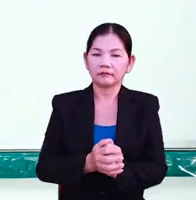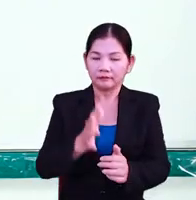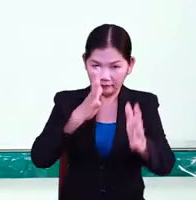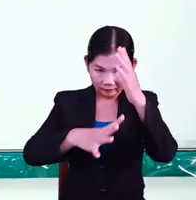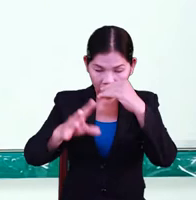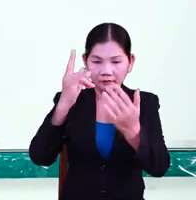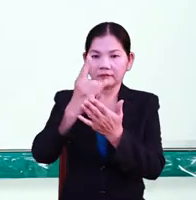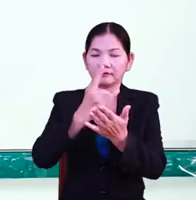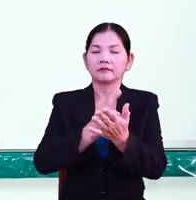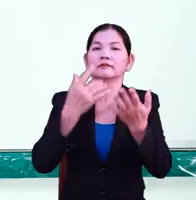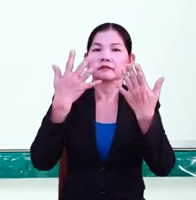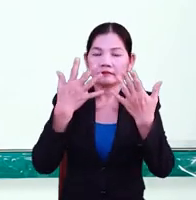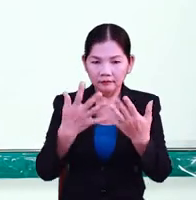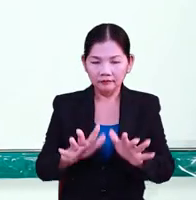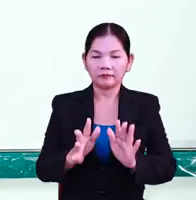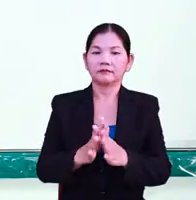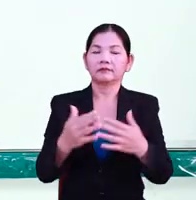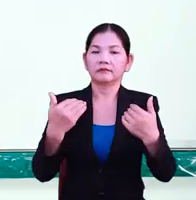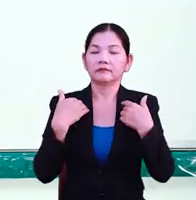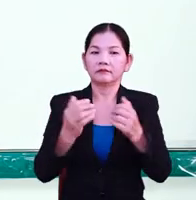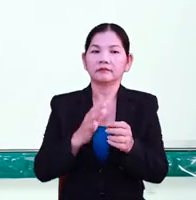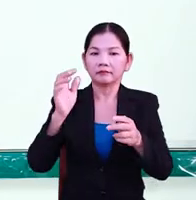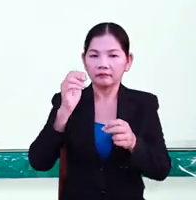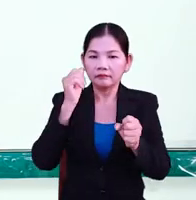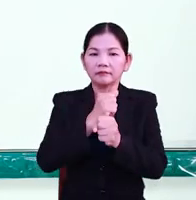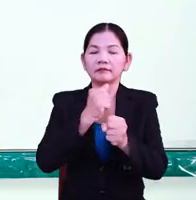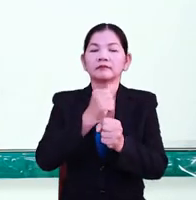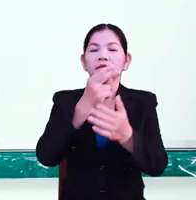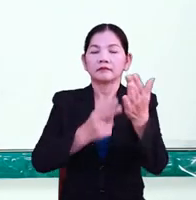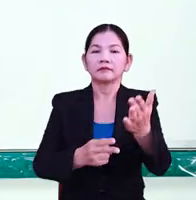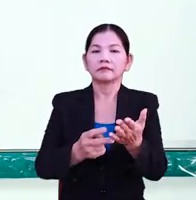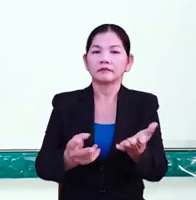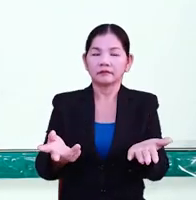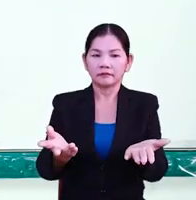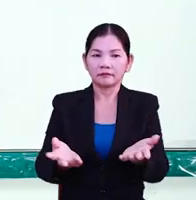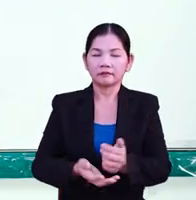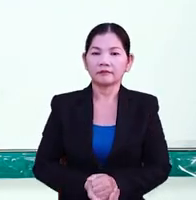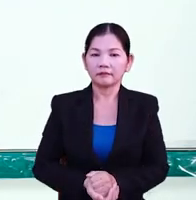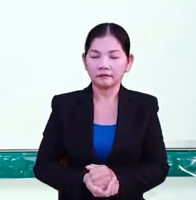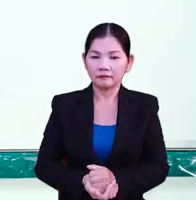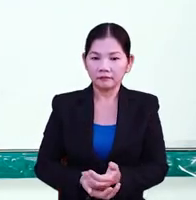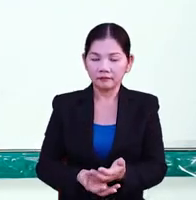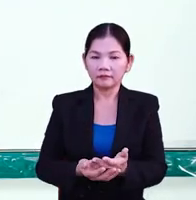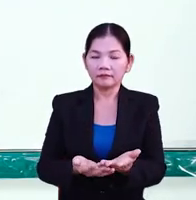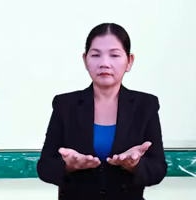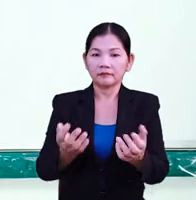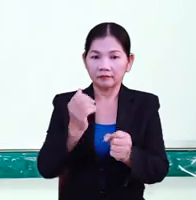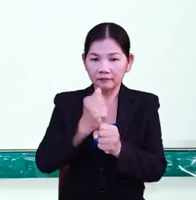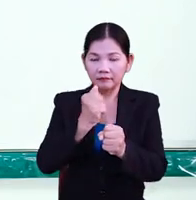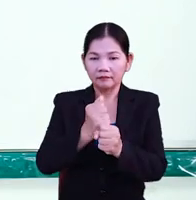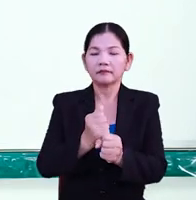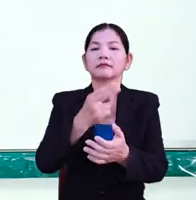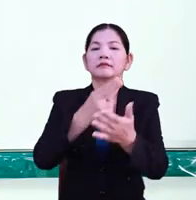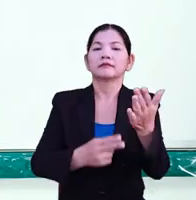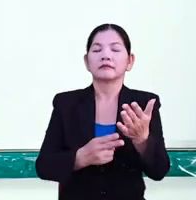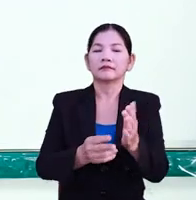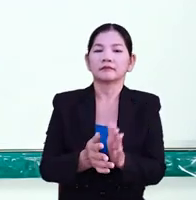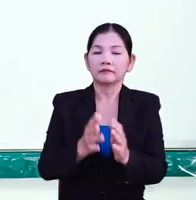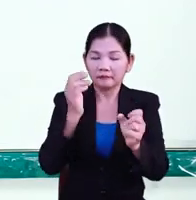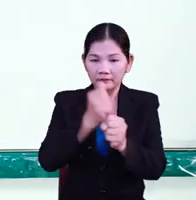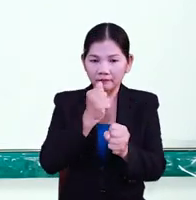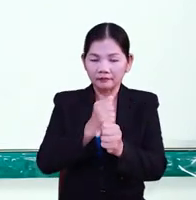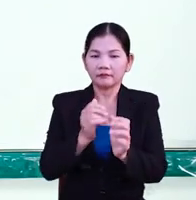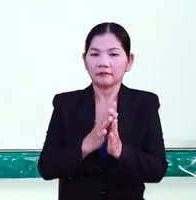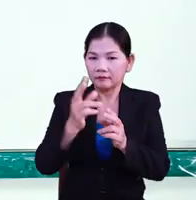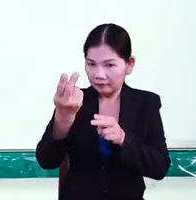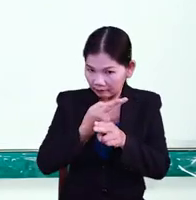មេរៀនរួចចាអ្នកគ្រូតែងតែដាក់អ្វីឲ្យកូនធ្វើមកកូនឆ្លើយប្រាប់អ្នកគ្រូមើលអ្នកគ្រូតែងតែដាក់អ្វីឲ្យកូនធ្វើដើម្បីវឹ